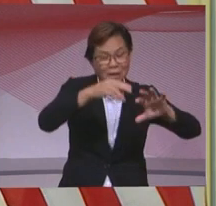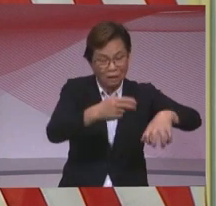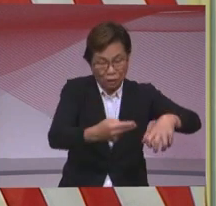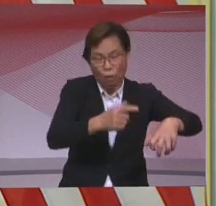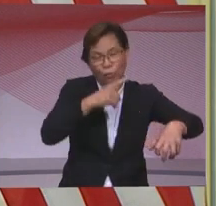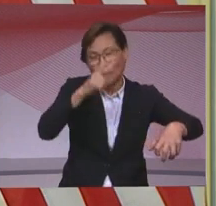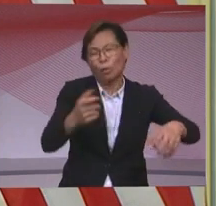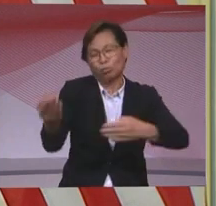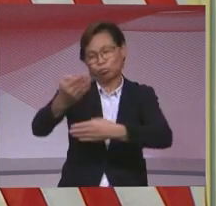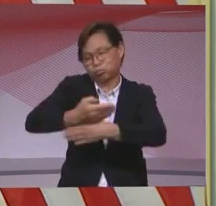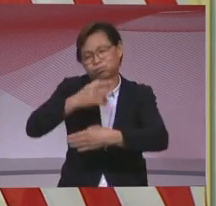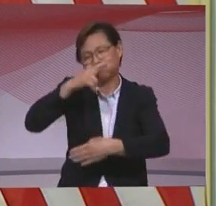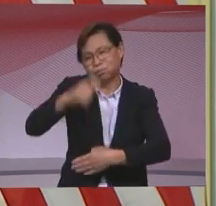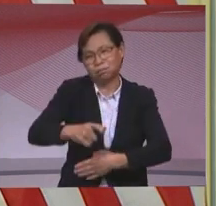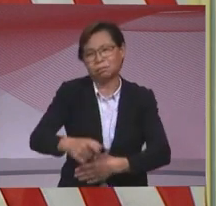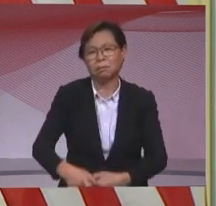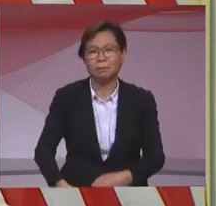Alright? Ha? Apa dia?